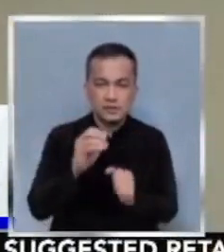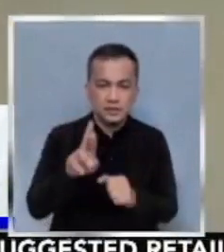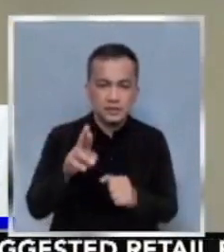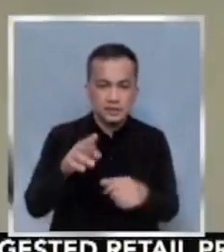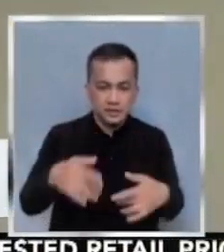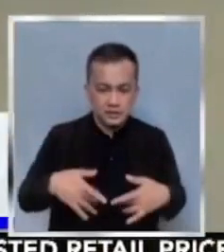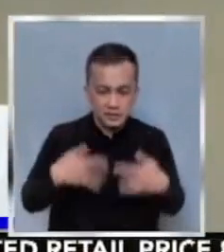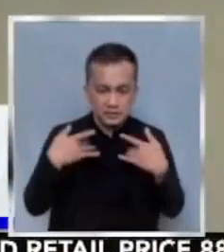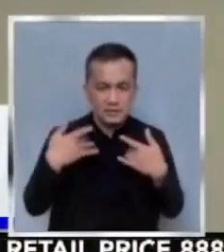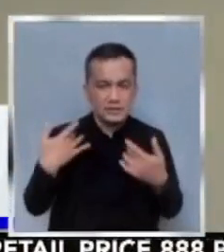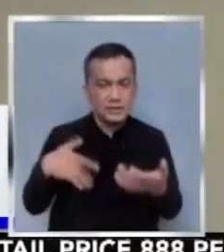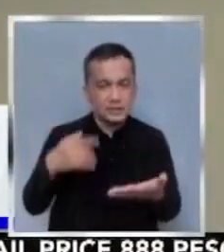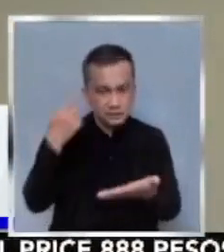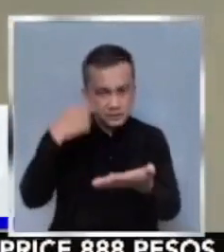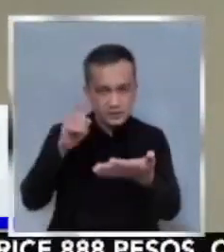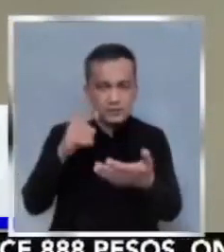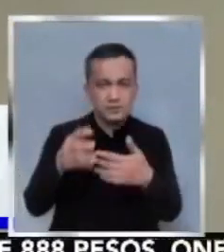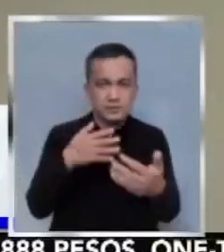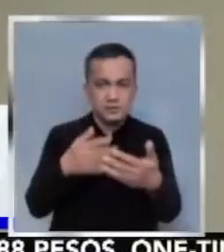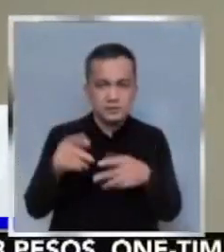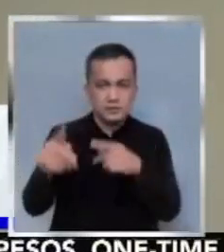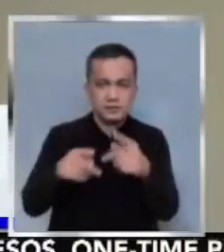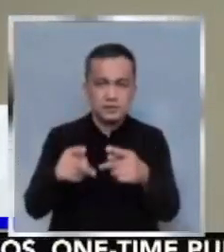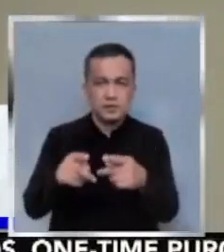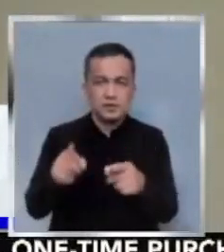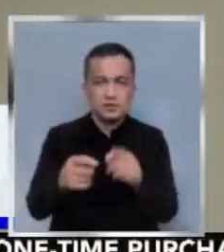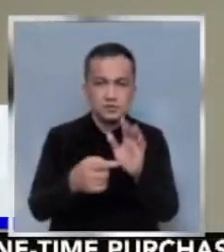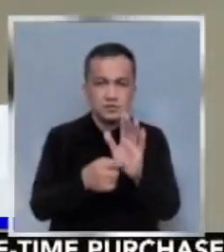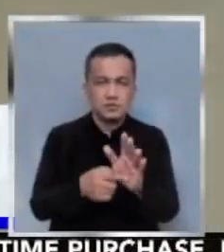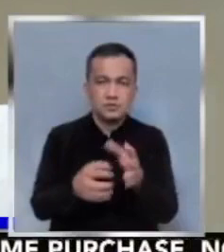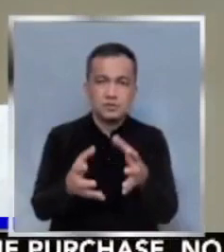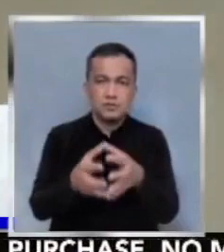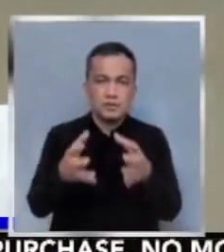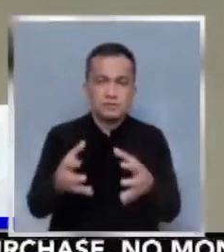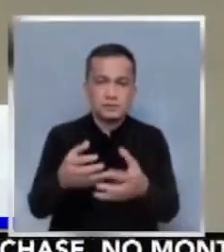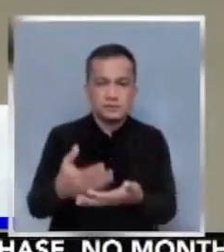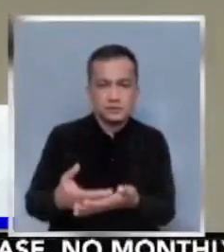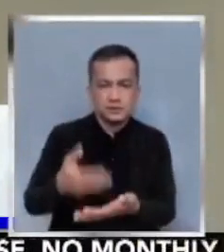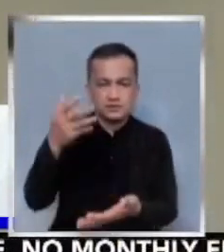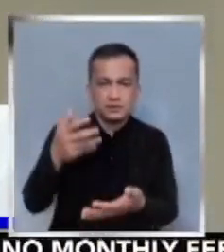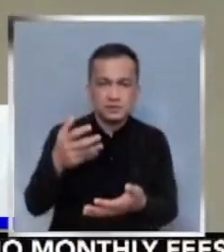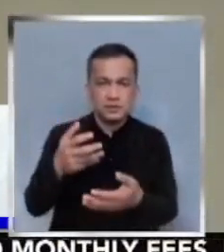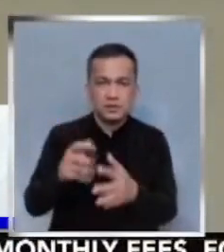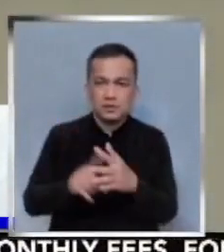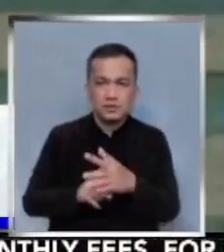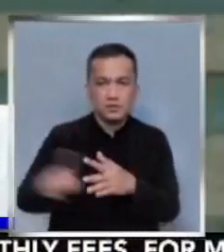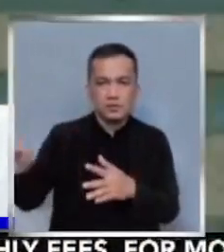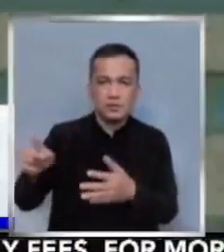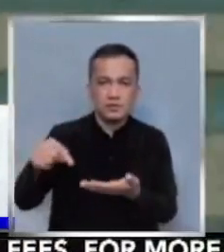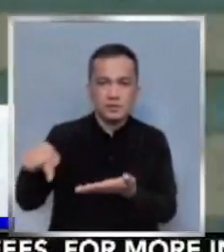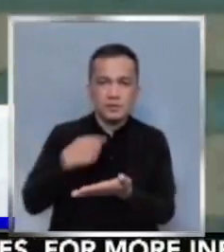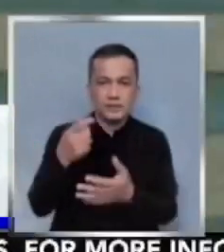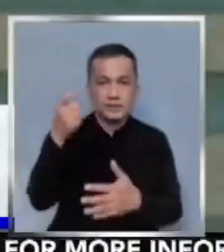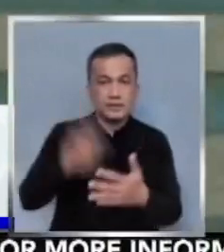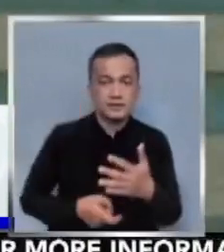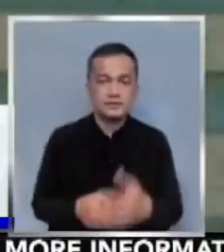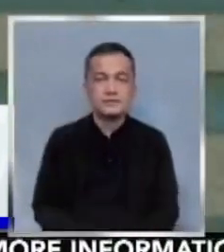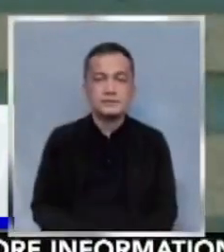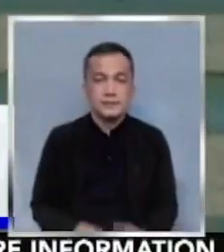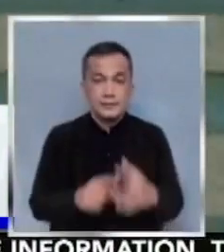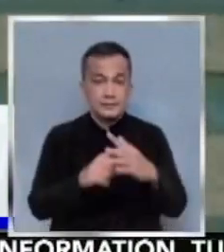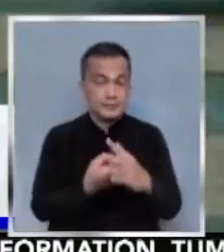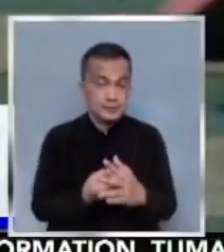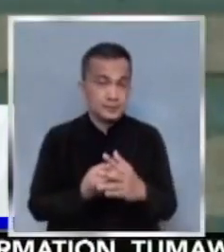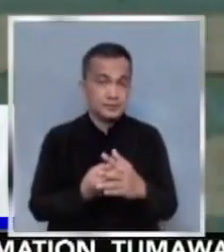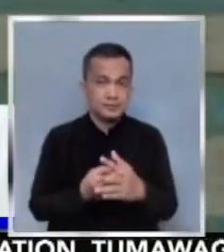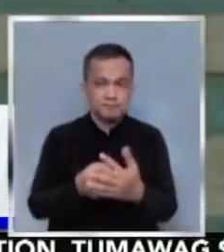mga mamamayan, lalo na ang mga nagpapakita ng labis-labis na yaman na tinatakbuhan lang ang pagbabayad ng buwis. Sisimulan na raw nilang isa-isahin